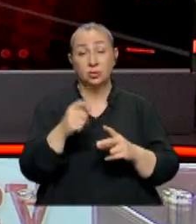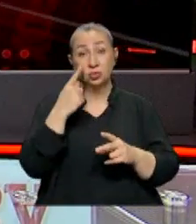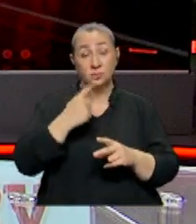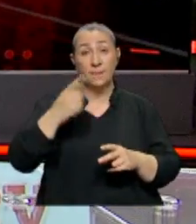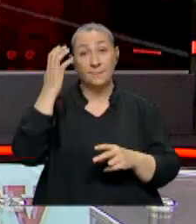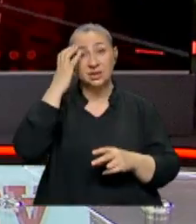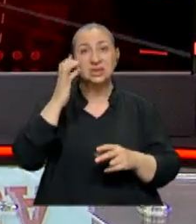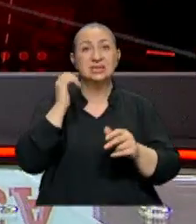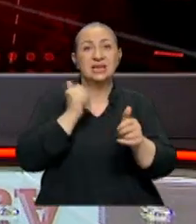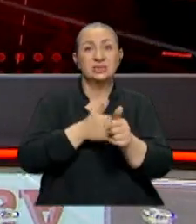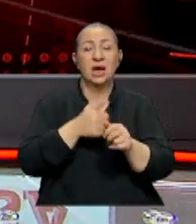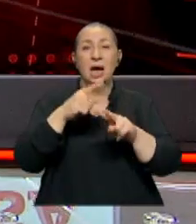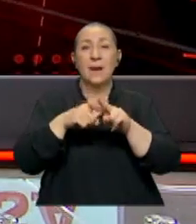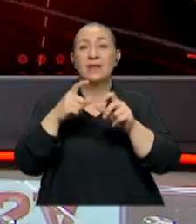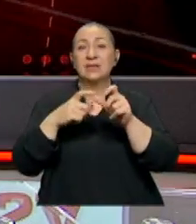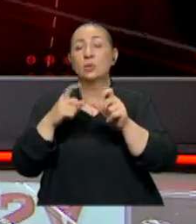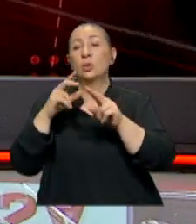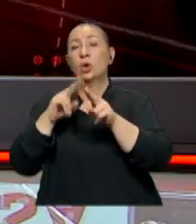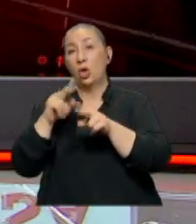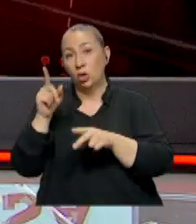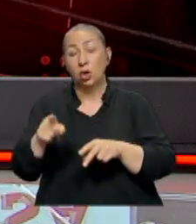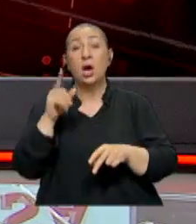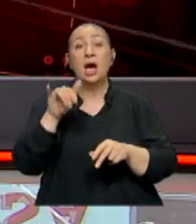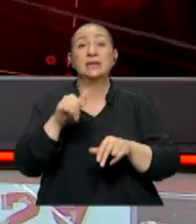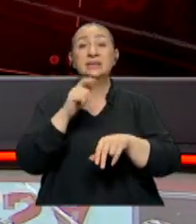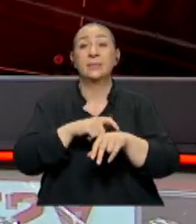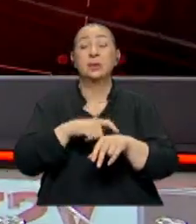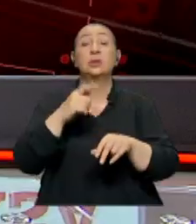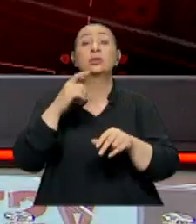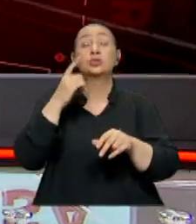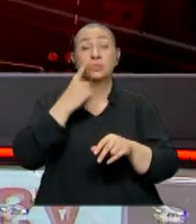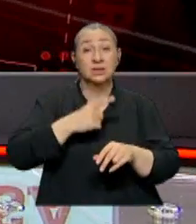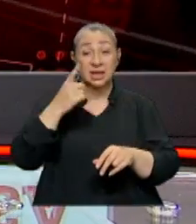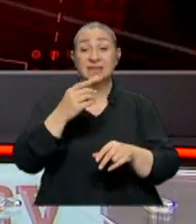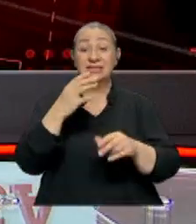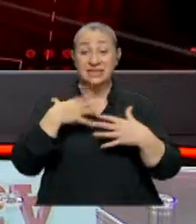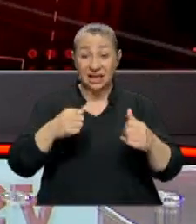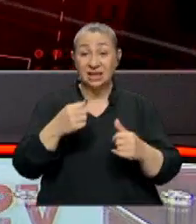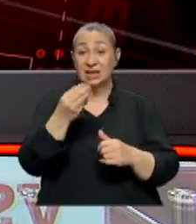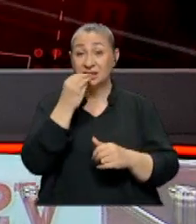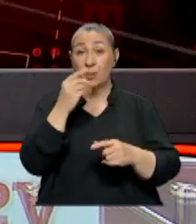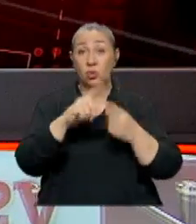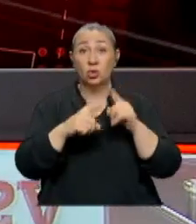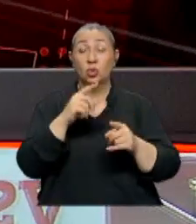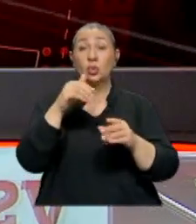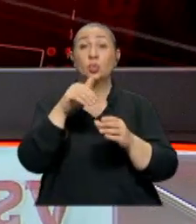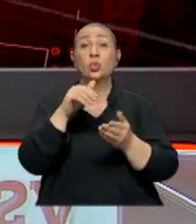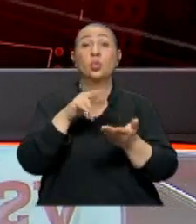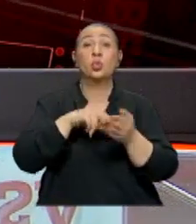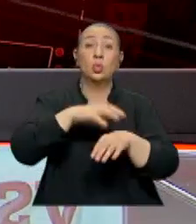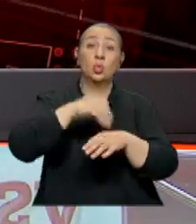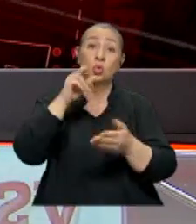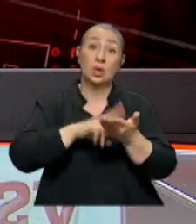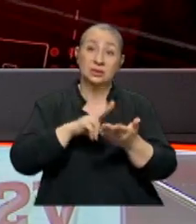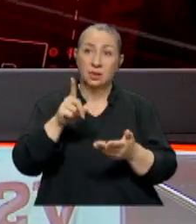Cumhurbaşkanlığı başdanışmanı Ahmet Selim Köroğlu aynı zamanda Cumhurbaşkanlığı sağlık ve gıda politikaları kurulu üyesi bakanlıklardan